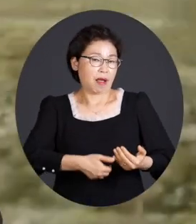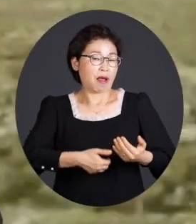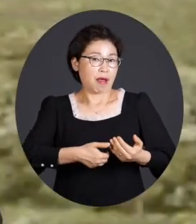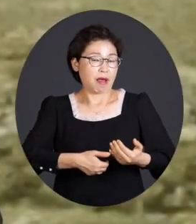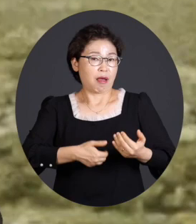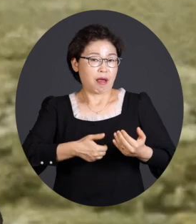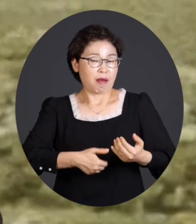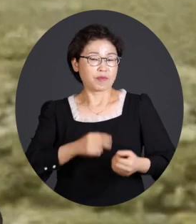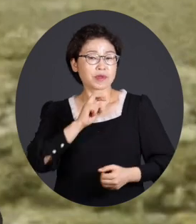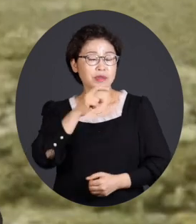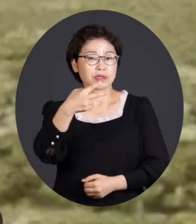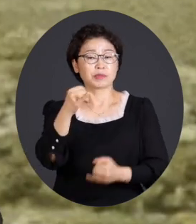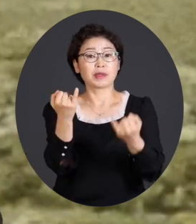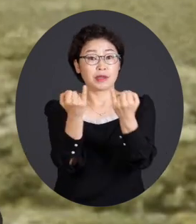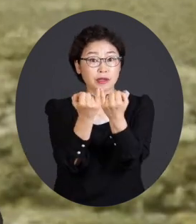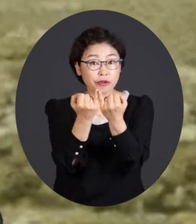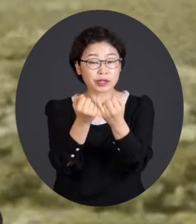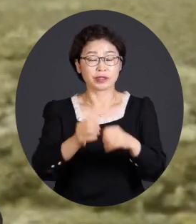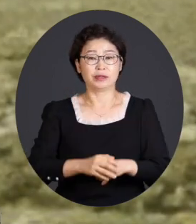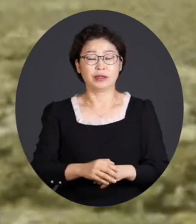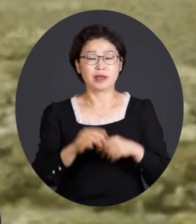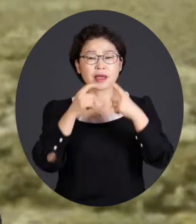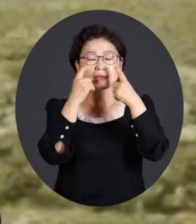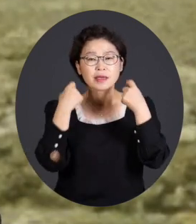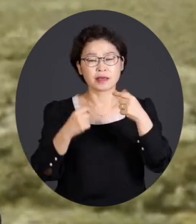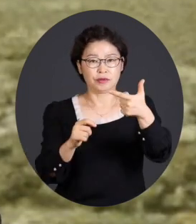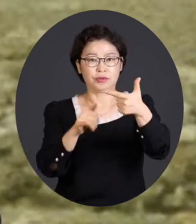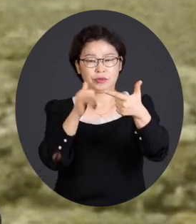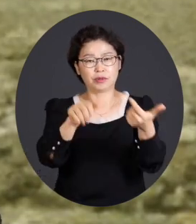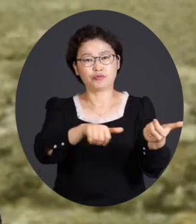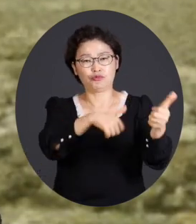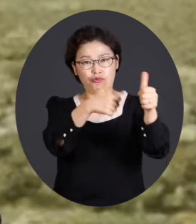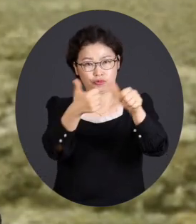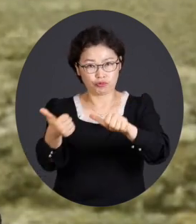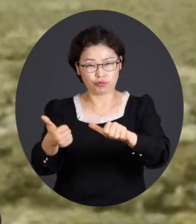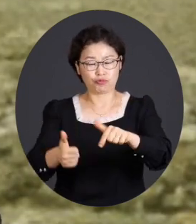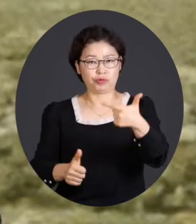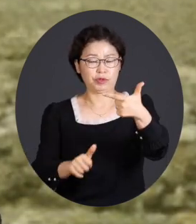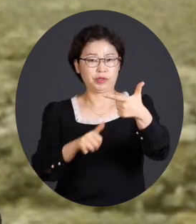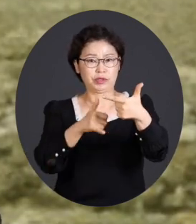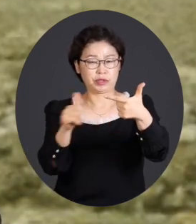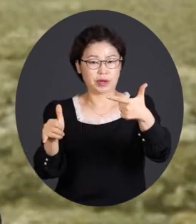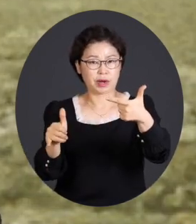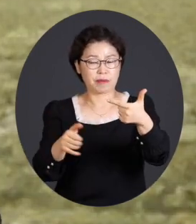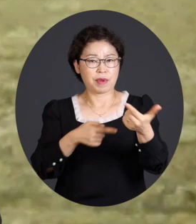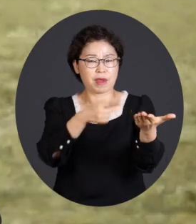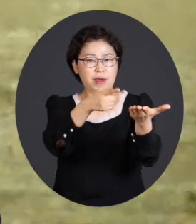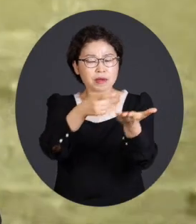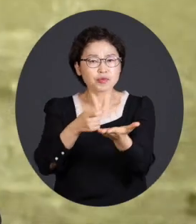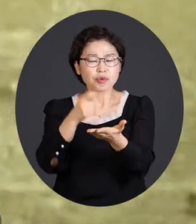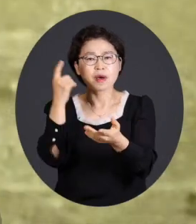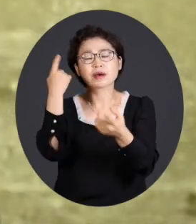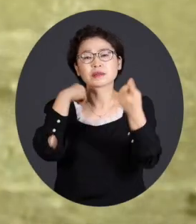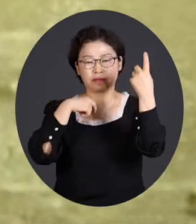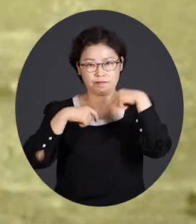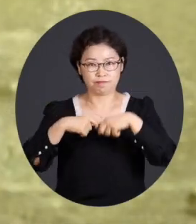있던 20대 여인 등 민간인 6명이 숨지고 6명이 총상을 입습니다.